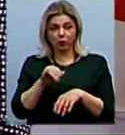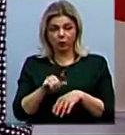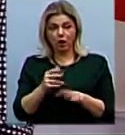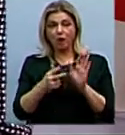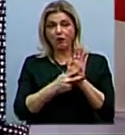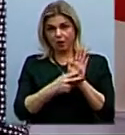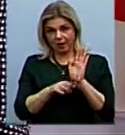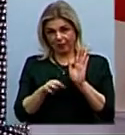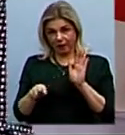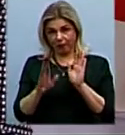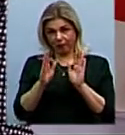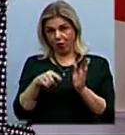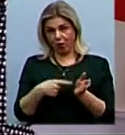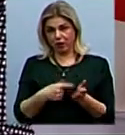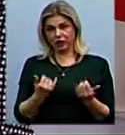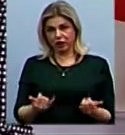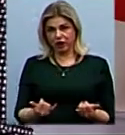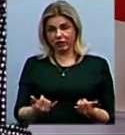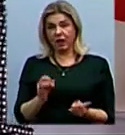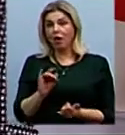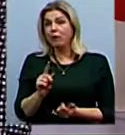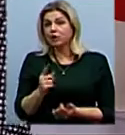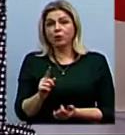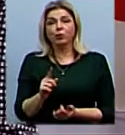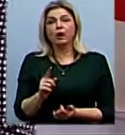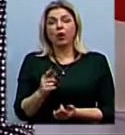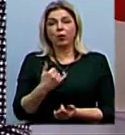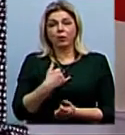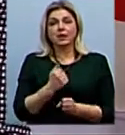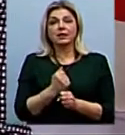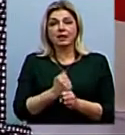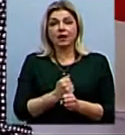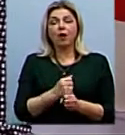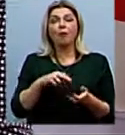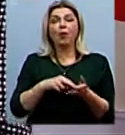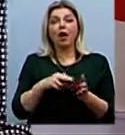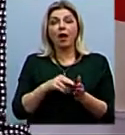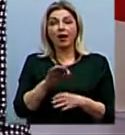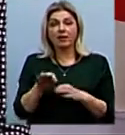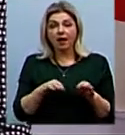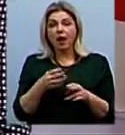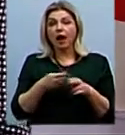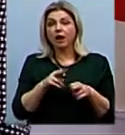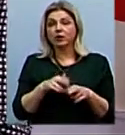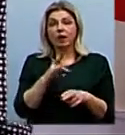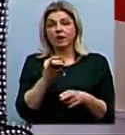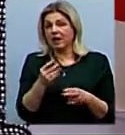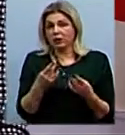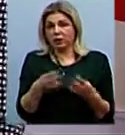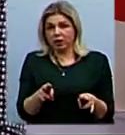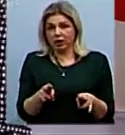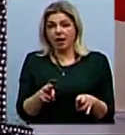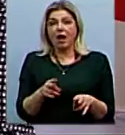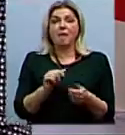8 миллионов в городе сейчас. И почему-то у нас выполняются проекты, которые, ну, не совсем нужны.